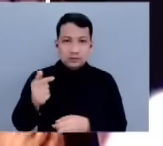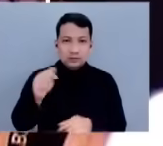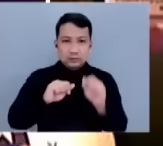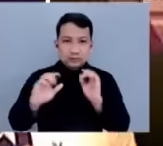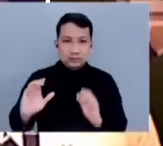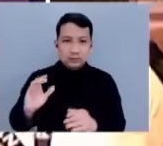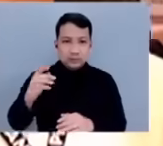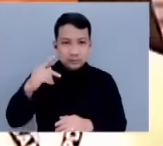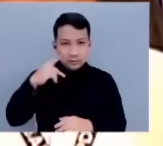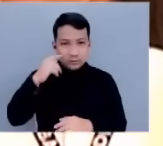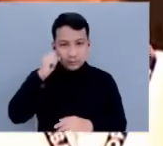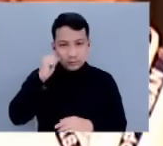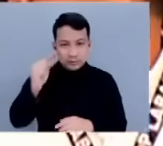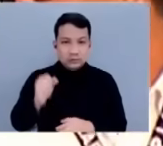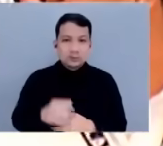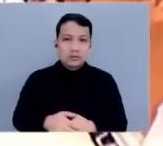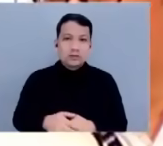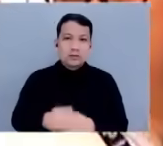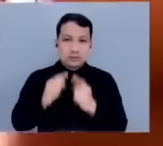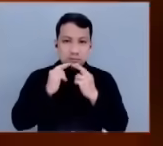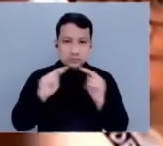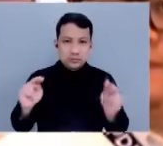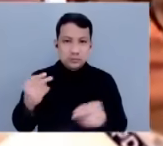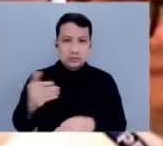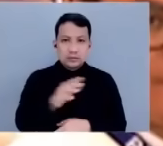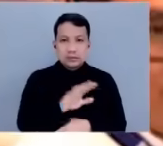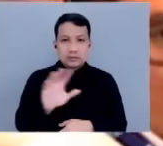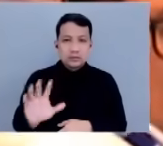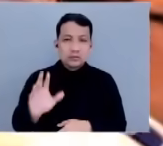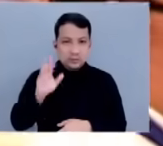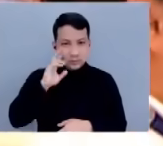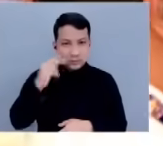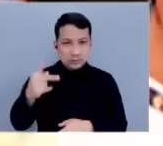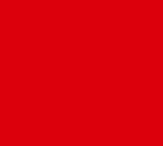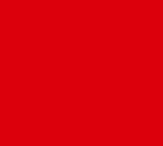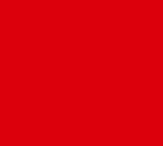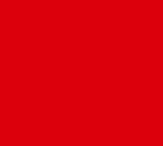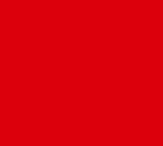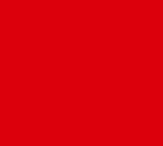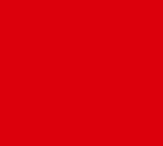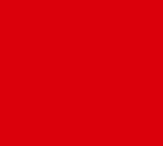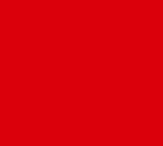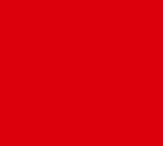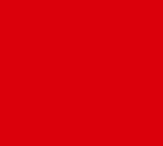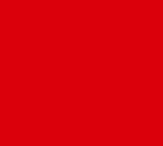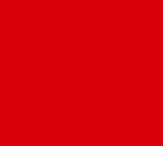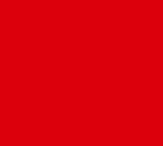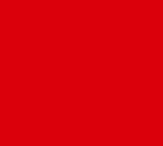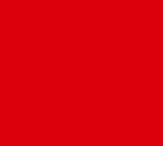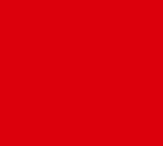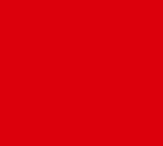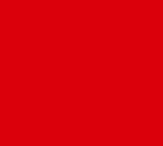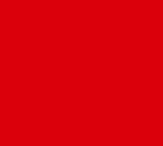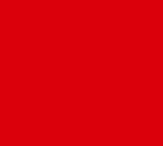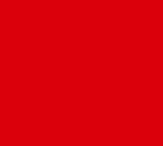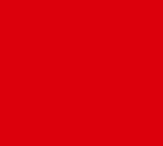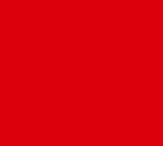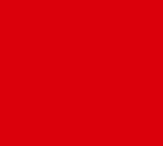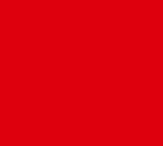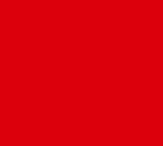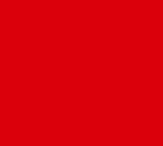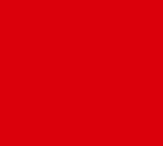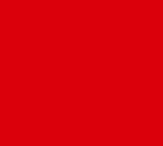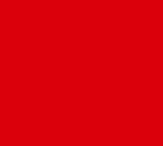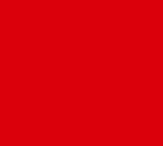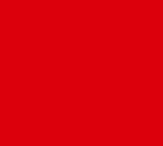Salvador. Nagbabalita mula sa frontline, Reynel Pawid, News 5. Mga kapatid, Ed Linggaw po, maging maalam